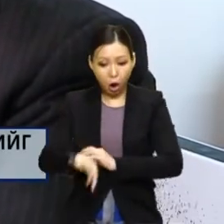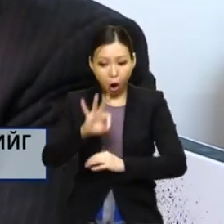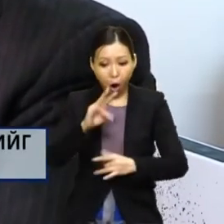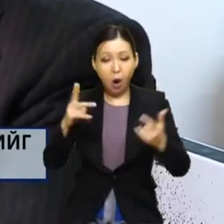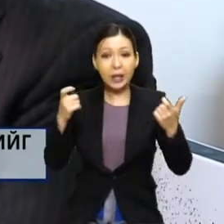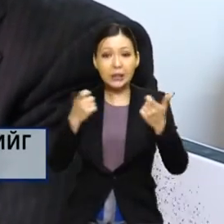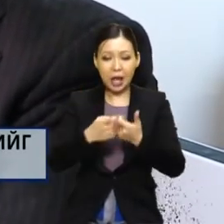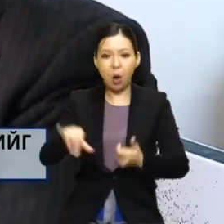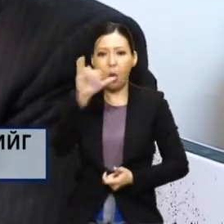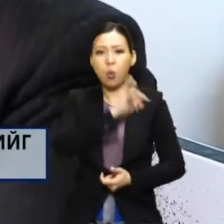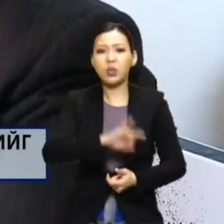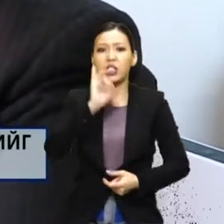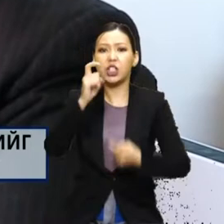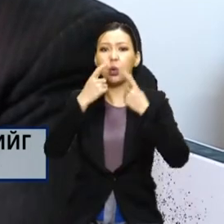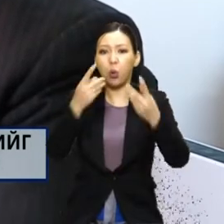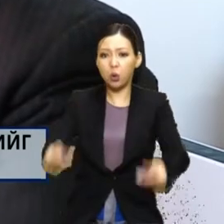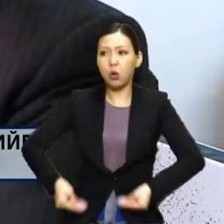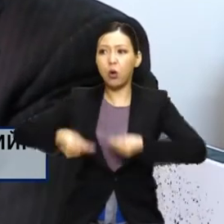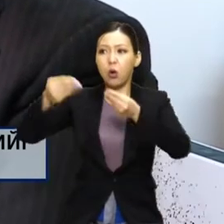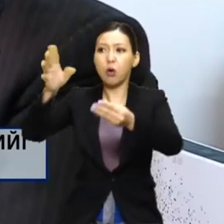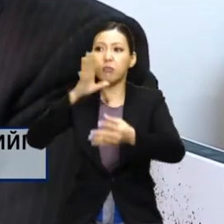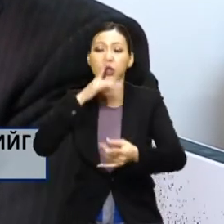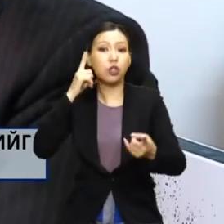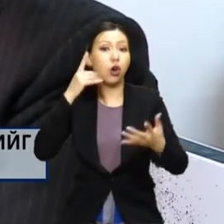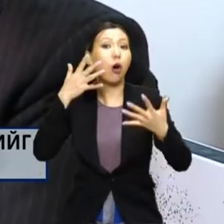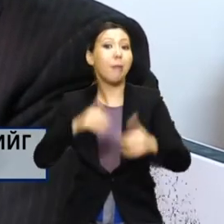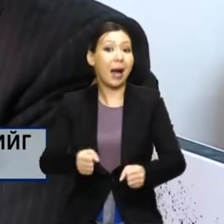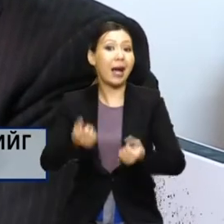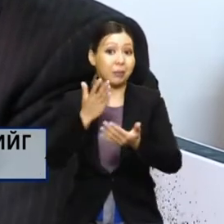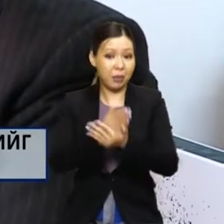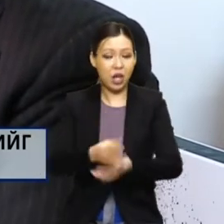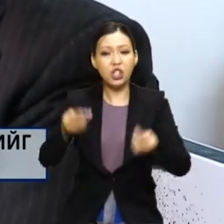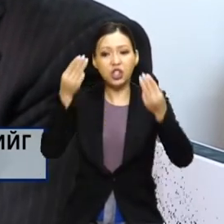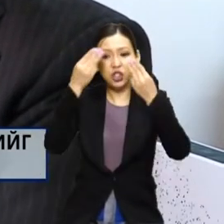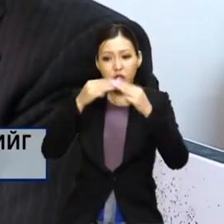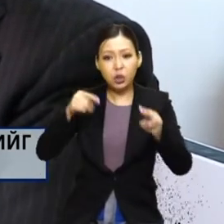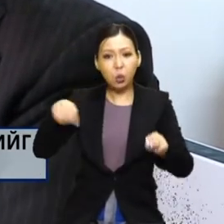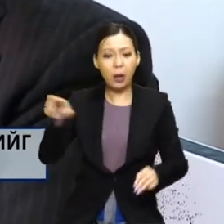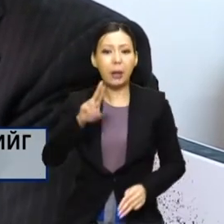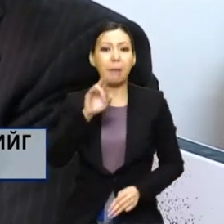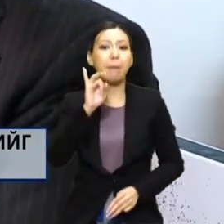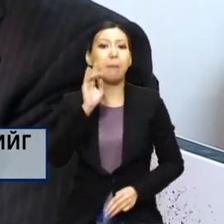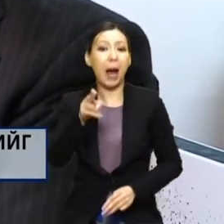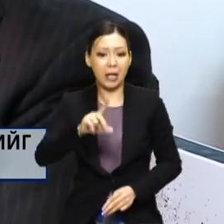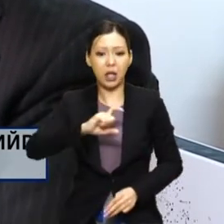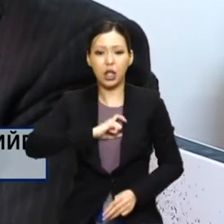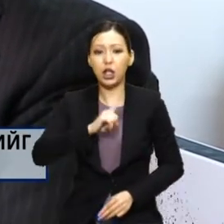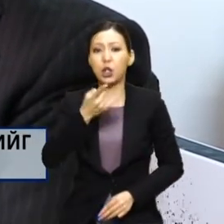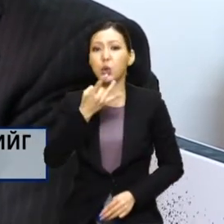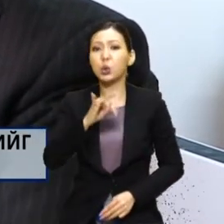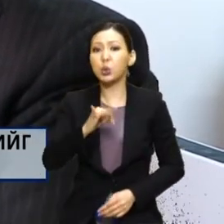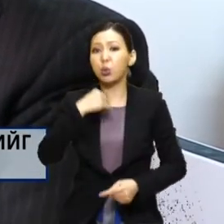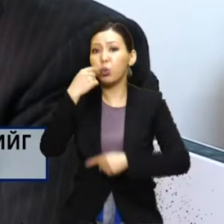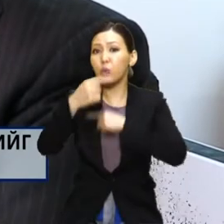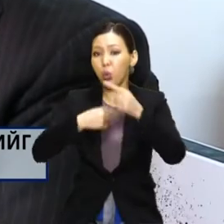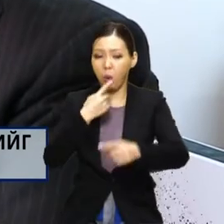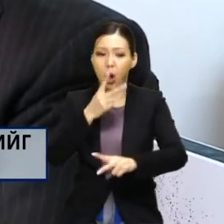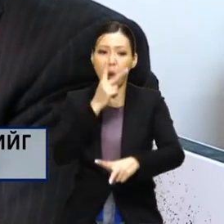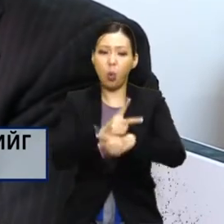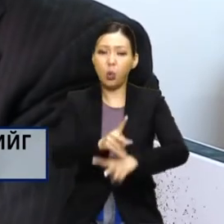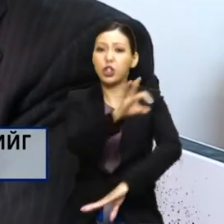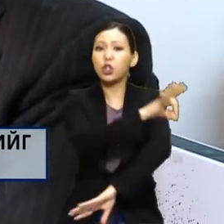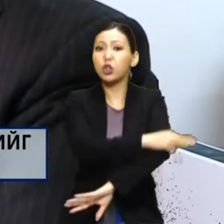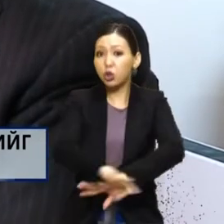барих хийнийг зохион байгуулж байна. За үүнтэй зэрэгцээс шинжлэх ухааны паркийн тухай паркийн эрх зүйн байдлын тухай хуулийн төсөл